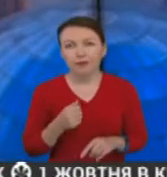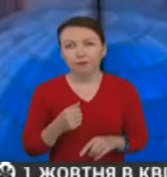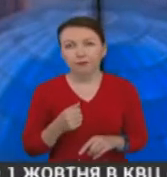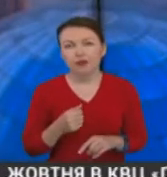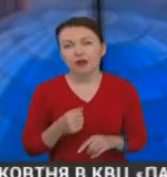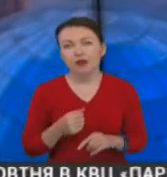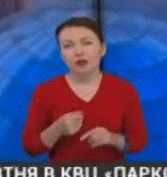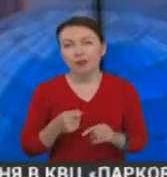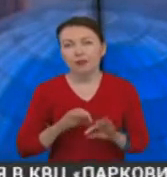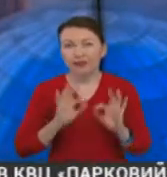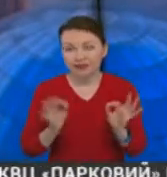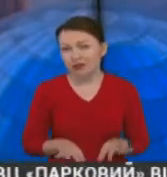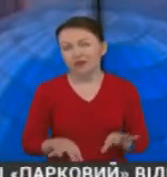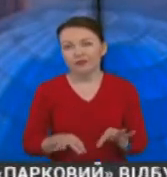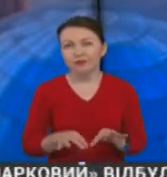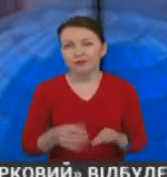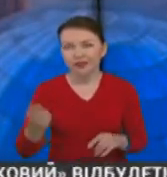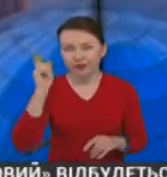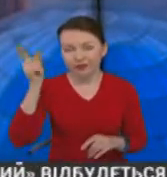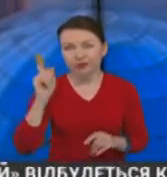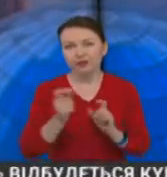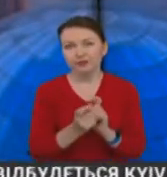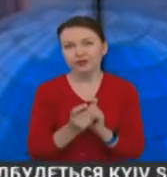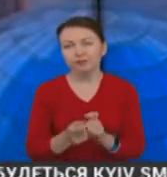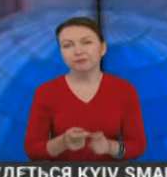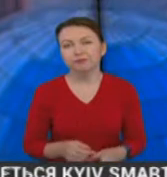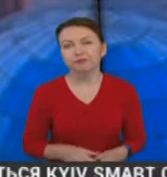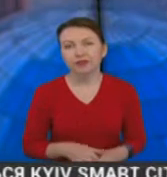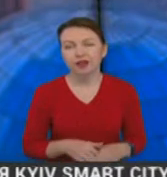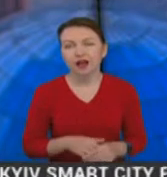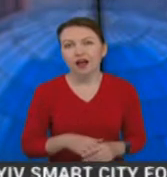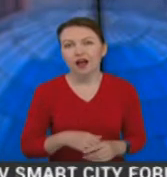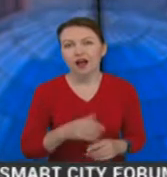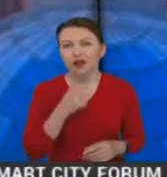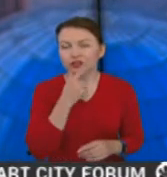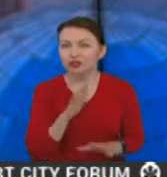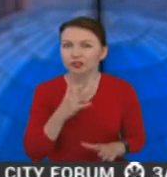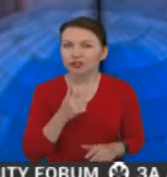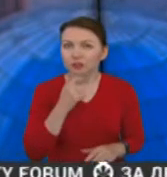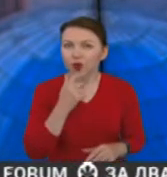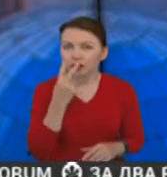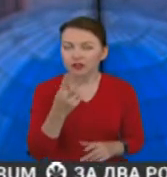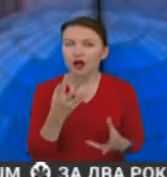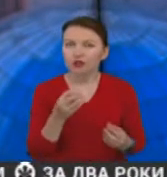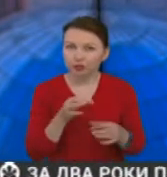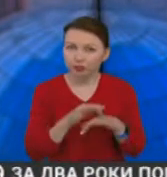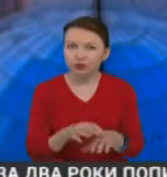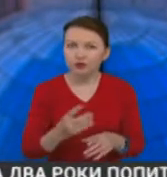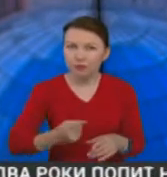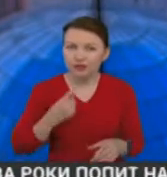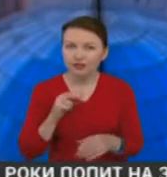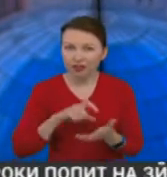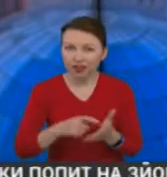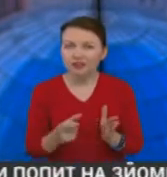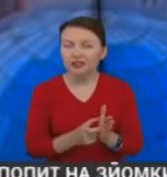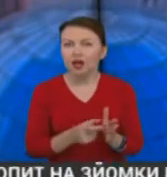середньовічний бій. Я так розумію, що глядачі матимуть змогу не лише споглядати, але ще й будете проводити для них якісь різні майстер-класи, для